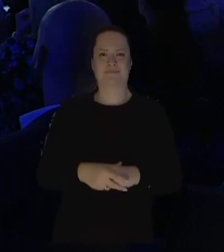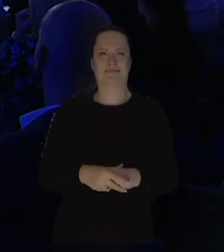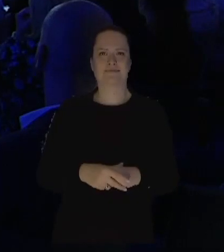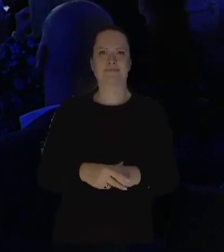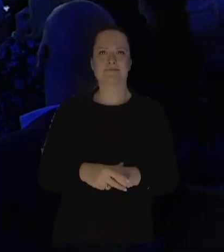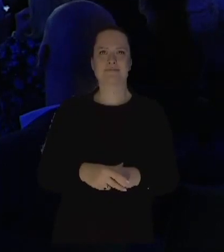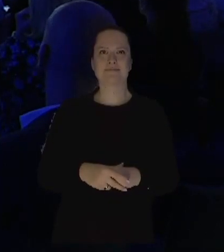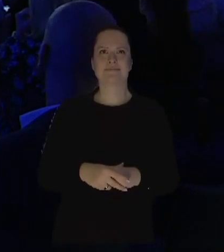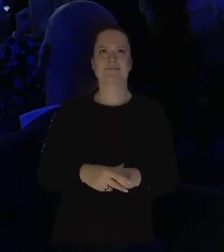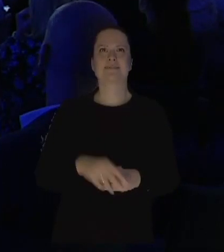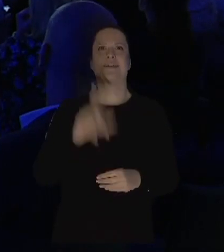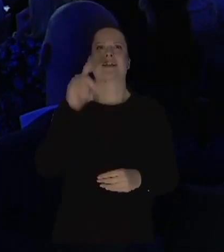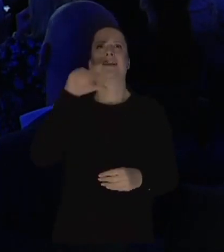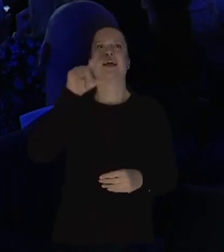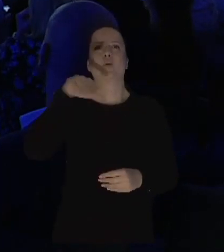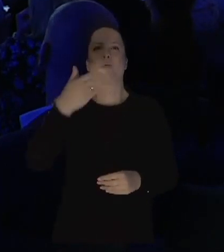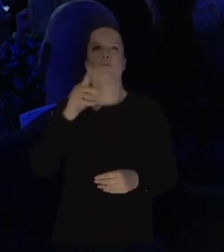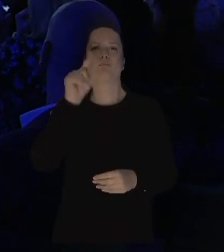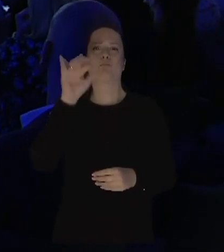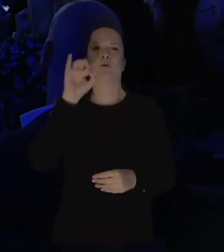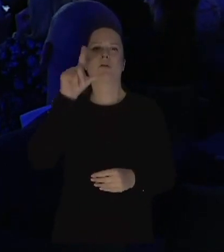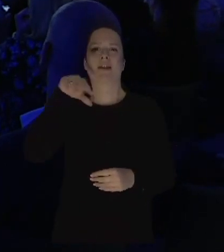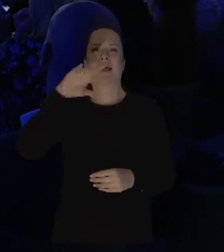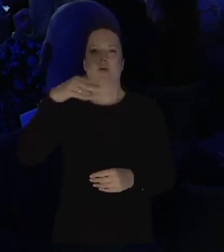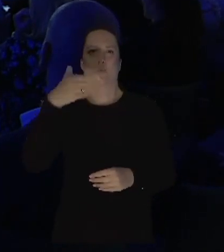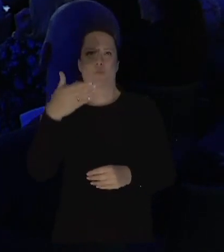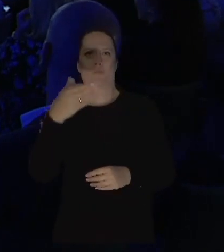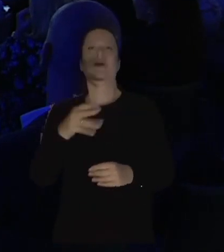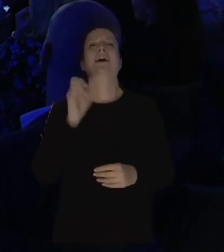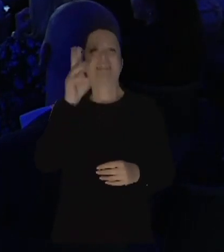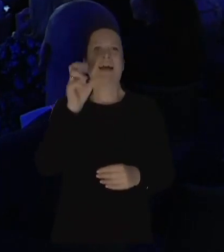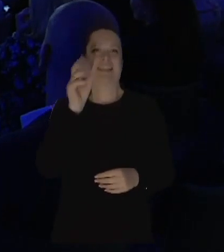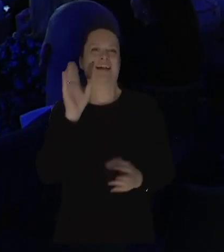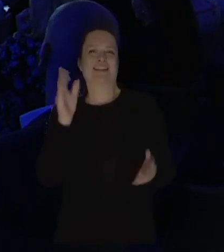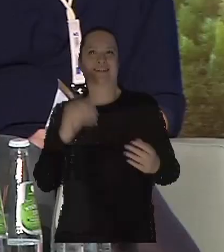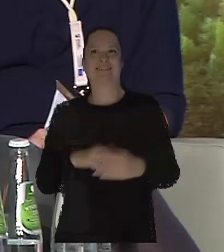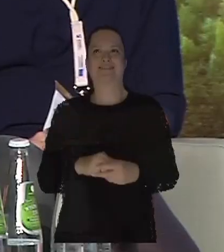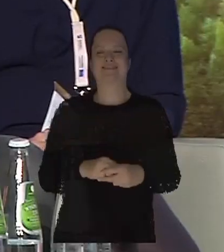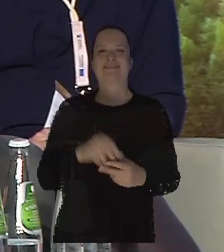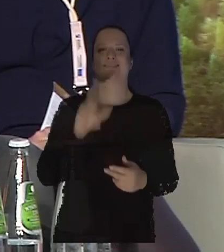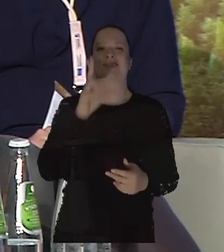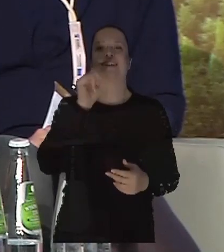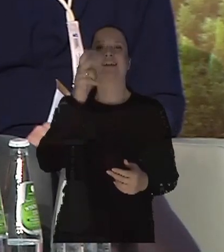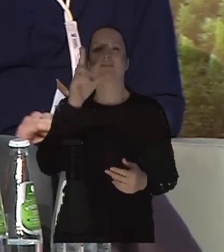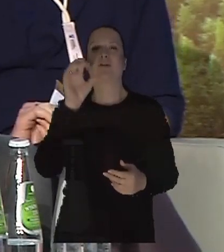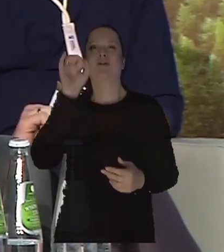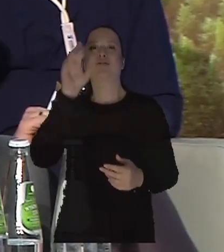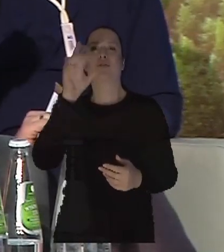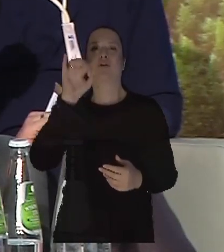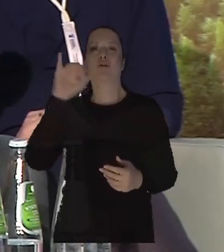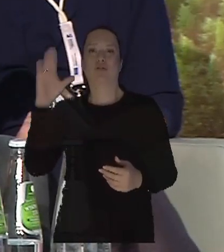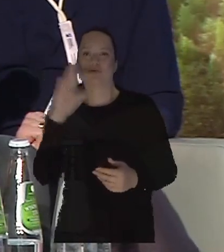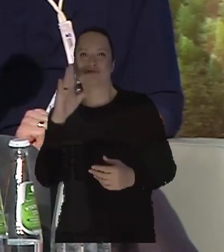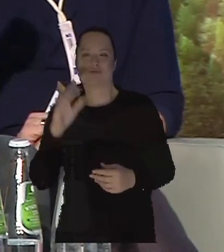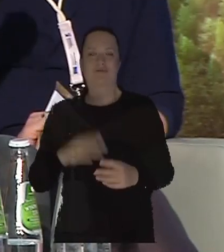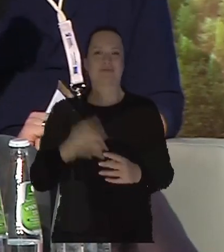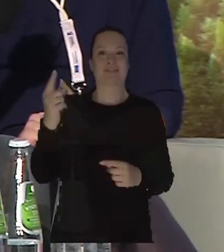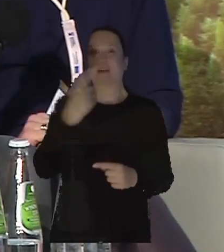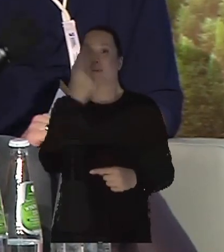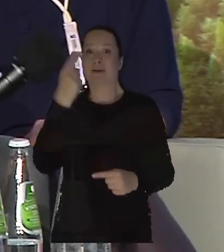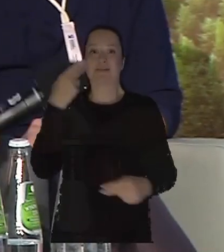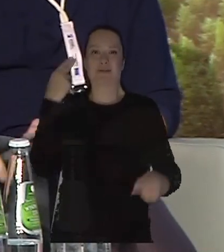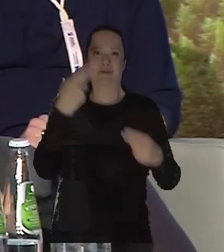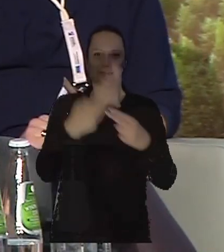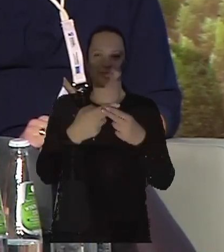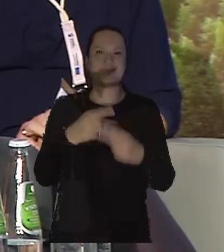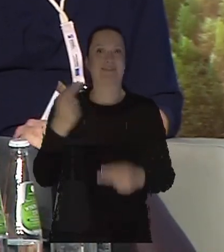Lelum po lelum. Bardzo dobrze o to chodziło. To Kajko jest... i Kokosz. Kajko i Kokosz. To jest pierwsza odpowiedź